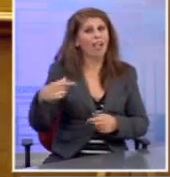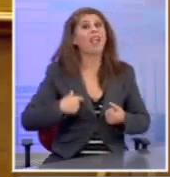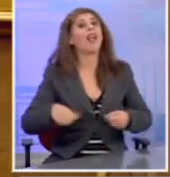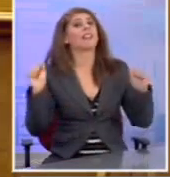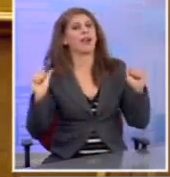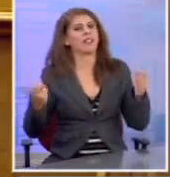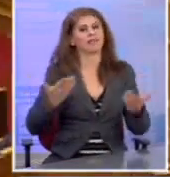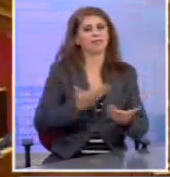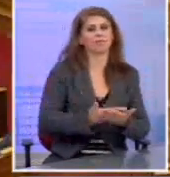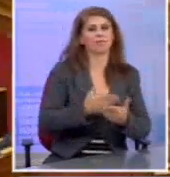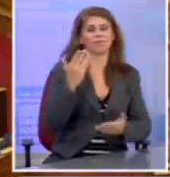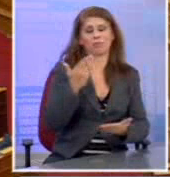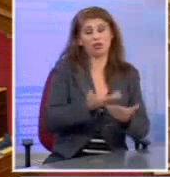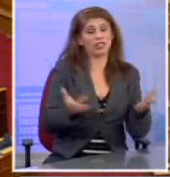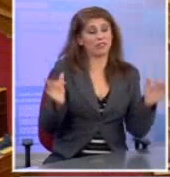καταθέσετε προτάσεις.